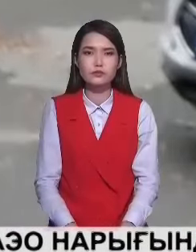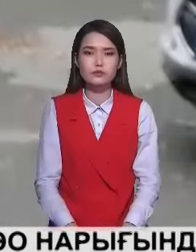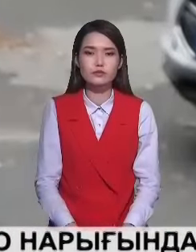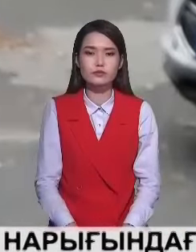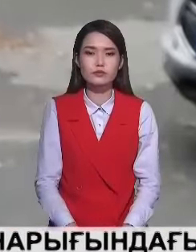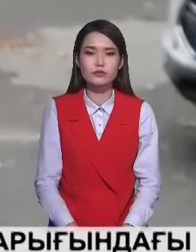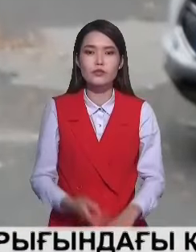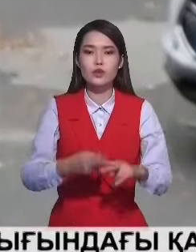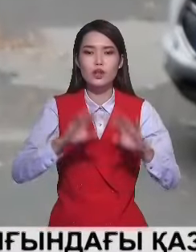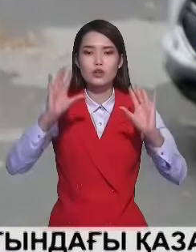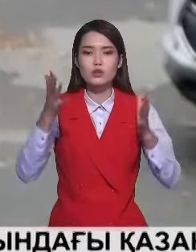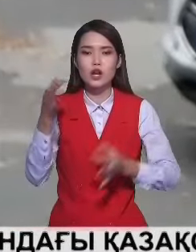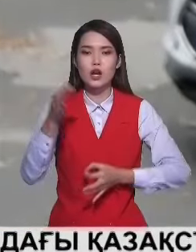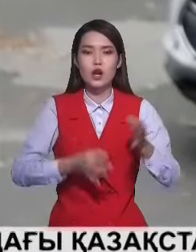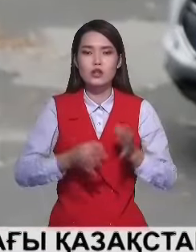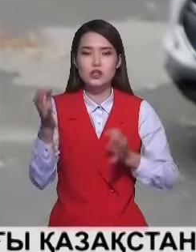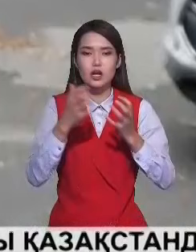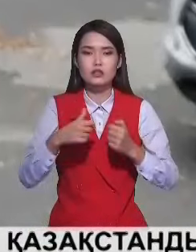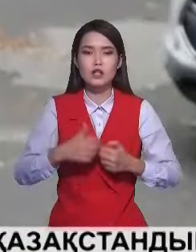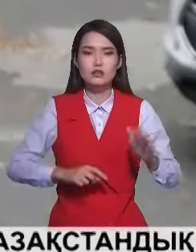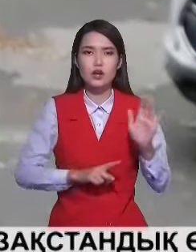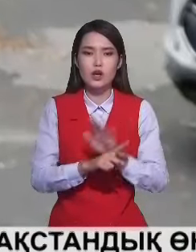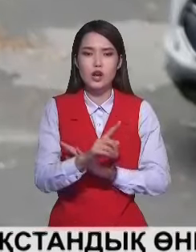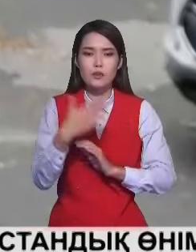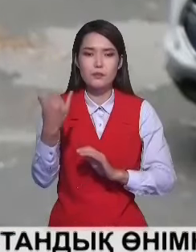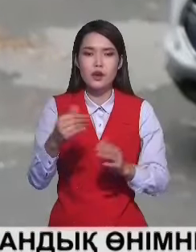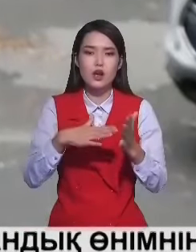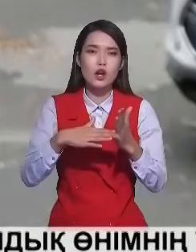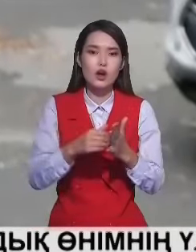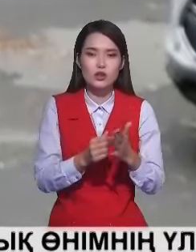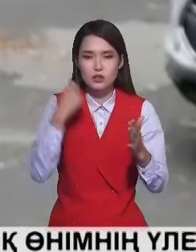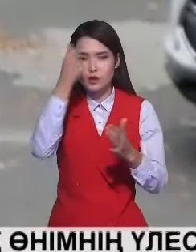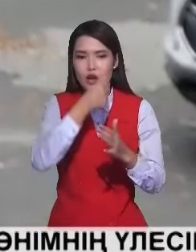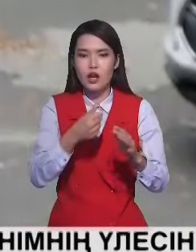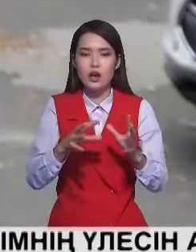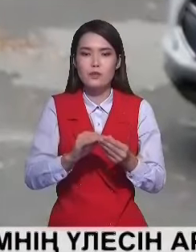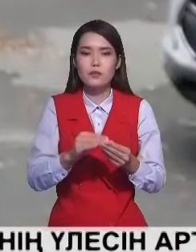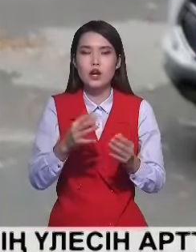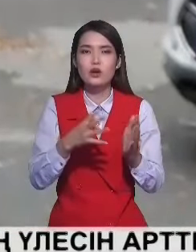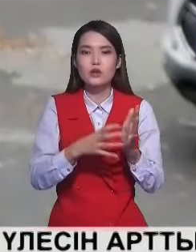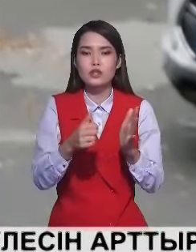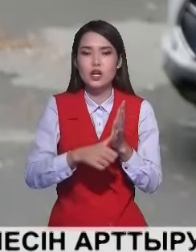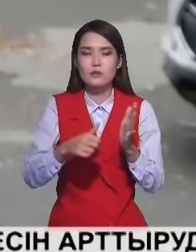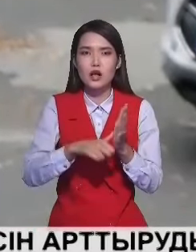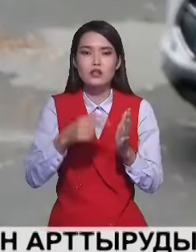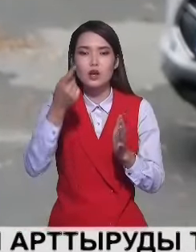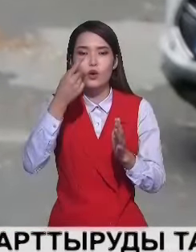Осы оқиға бойынша сотқа дейінгі тергеу басталды. Жыл басынан бастап жалпы 966 жол көлік